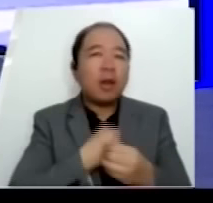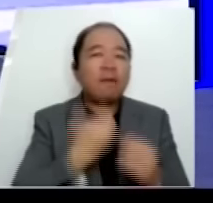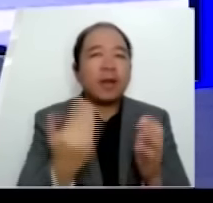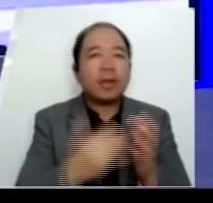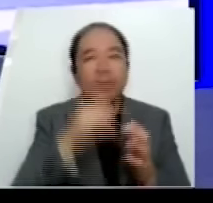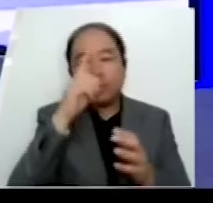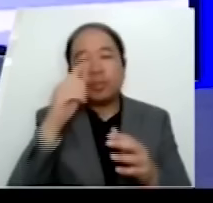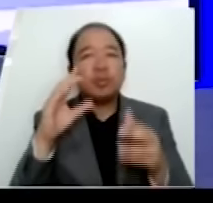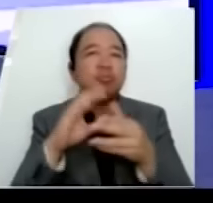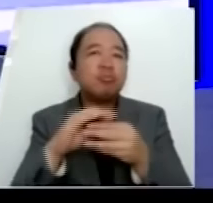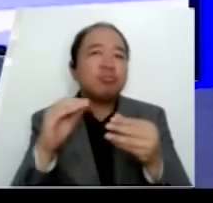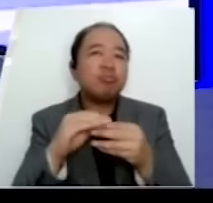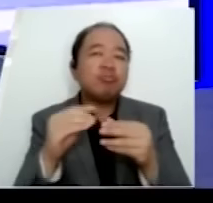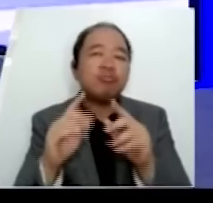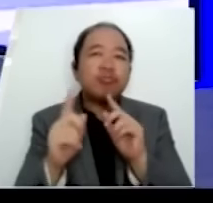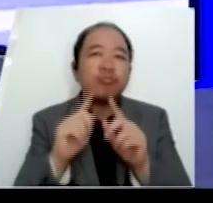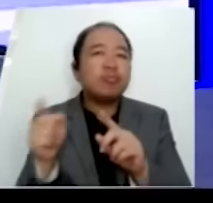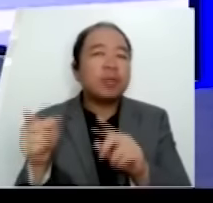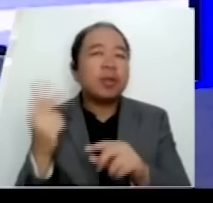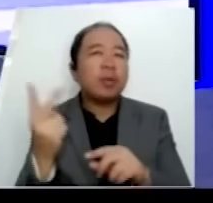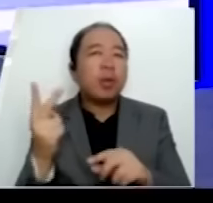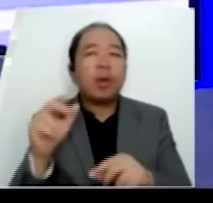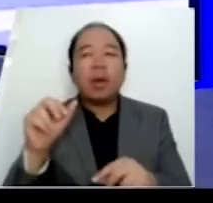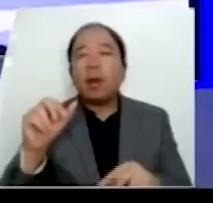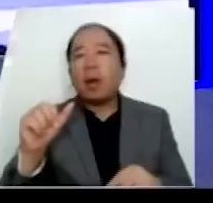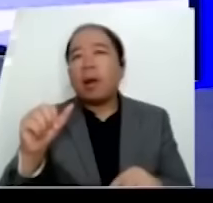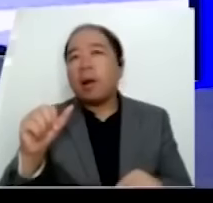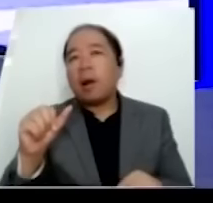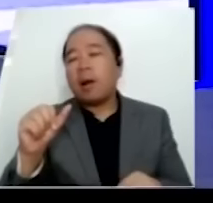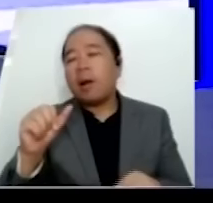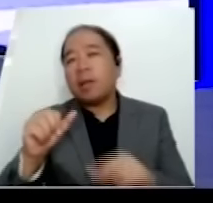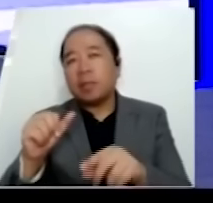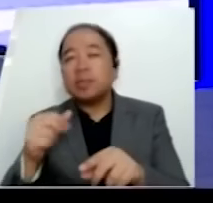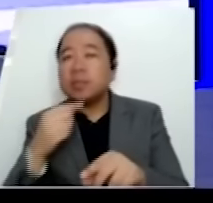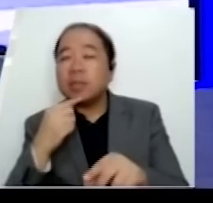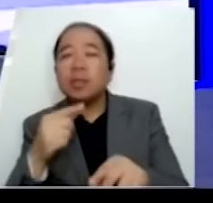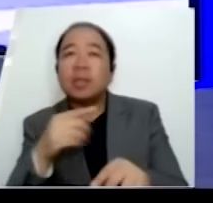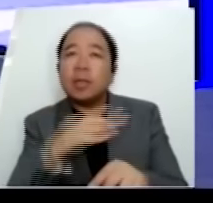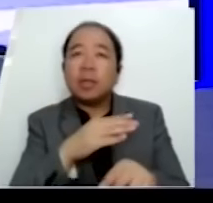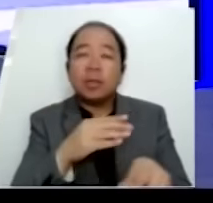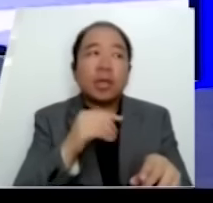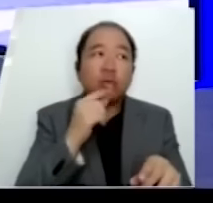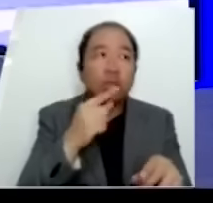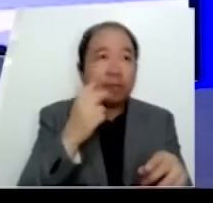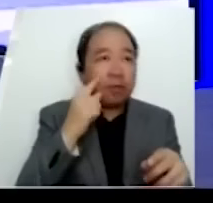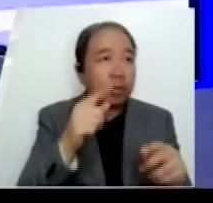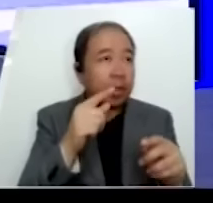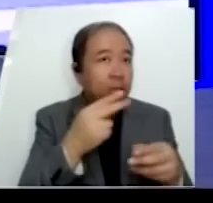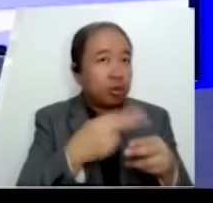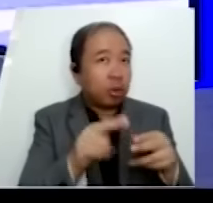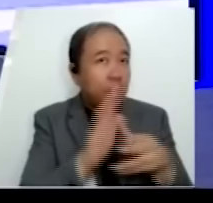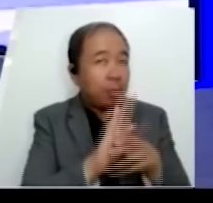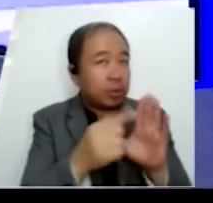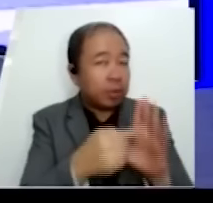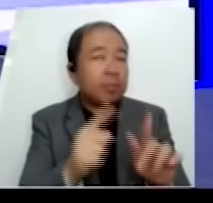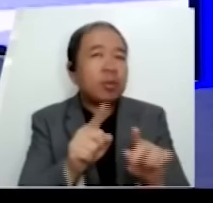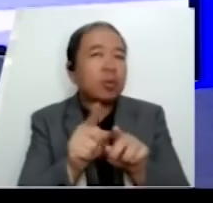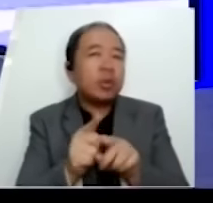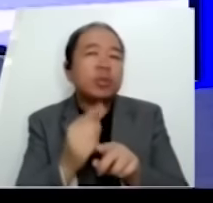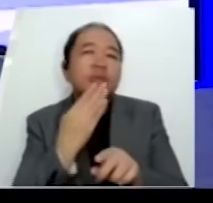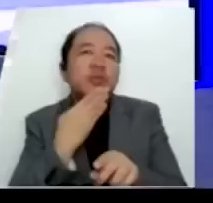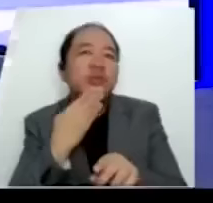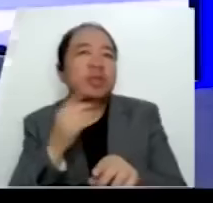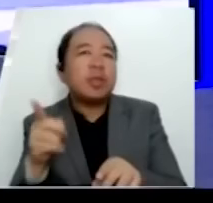Bernardo. Pero di lang sa trending trailer kinilig ang fans, kundi pati sa tila pagiging close ni Alden sa pamilya ni